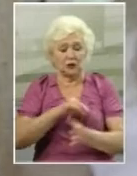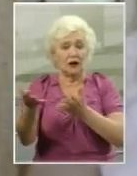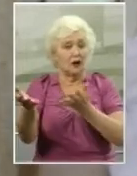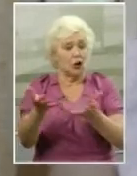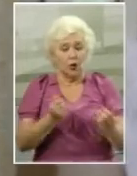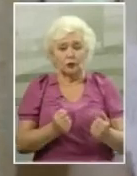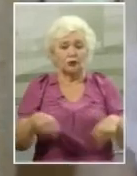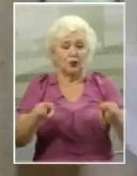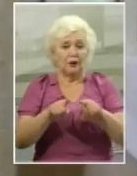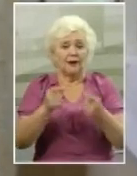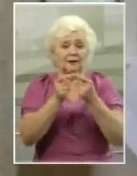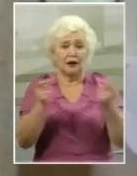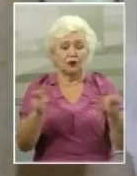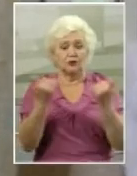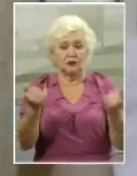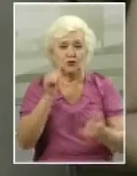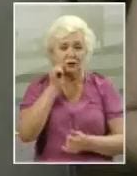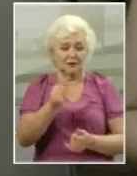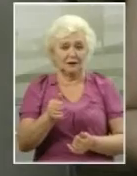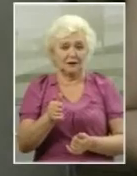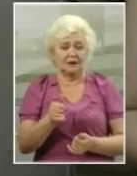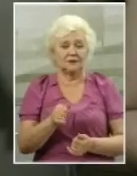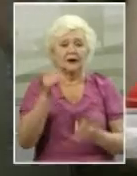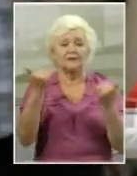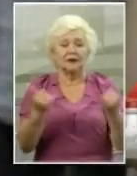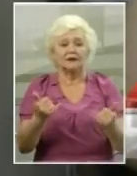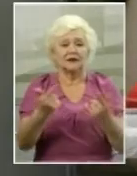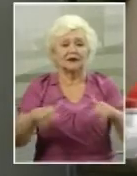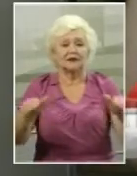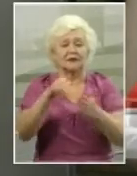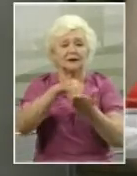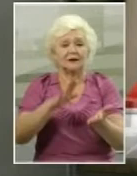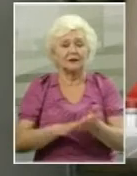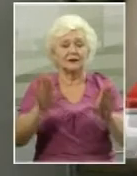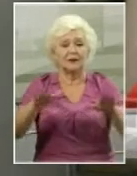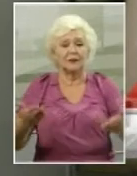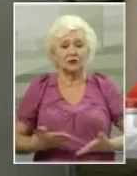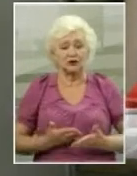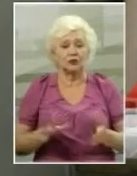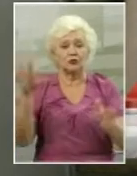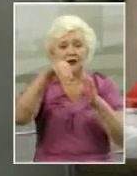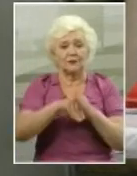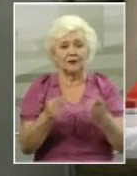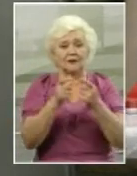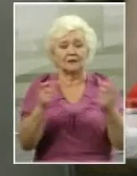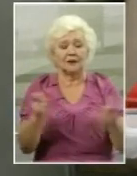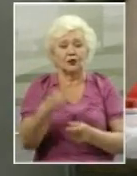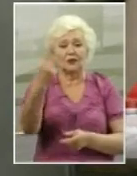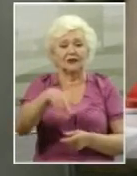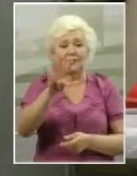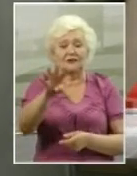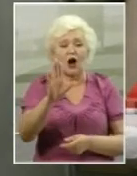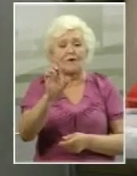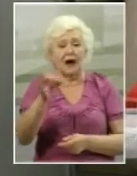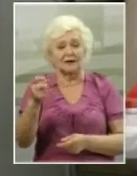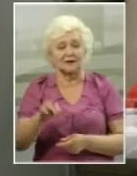отримувати талончик сьогодні на завтра. Зараз відділ реєстрації місця проживання видає талончики на 24 вересня. Та